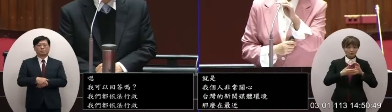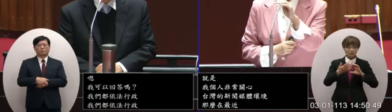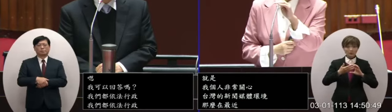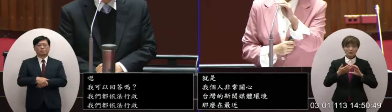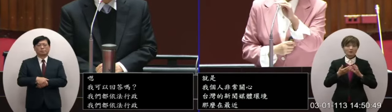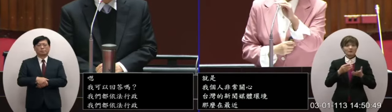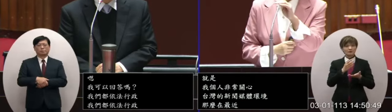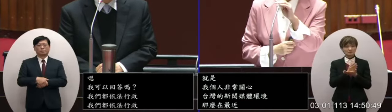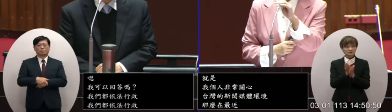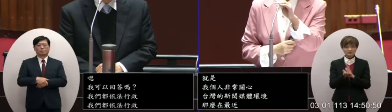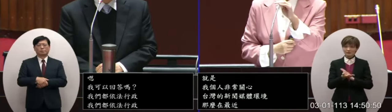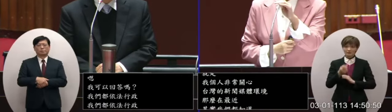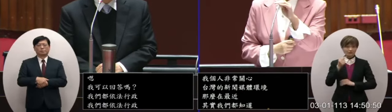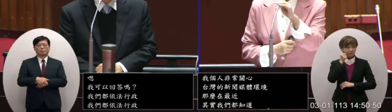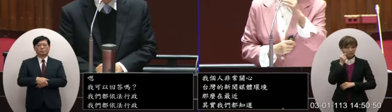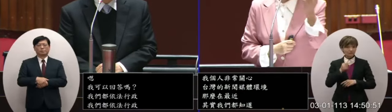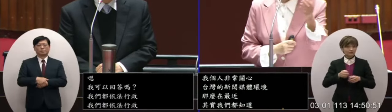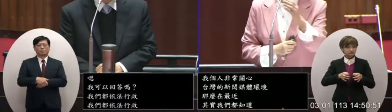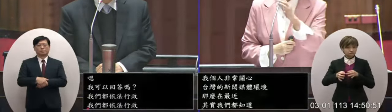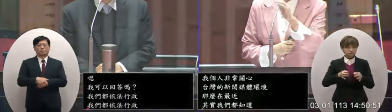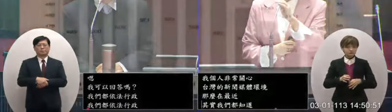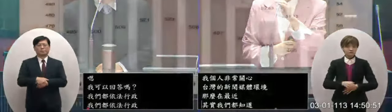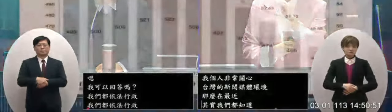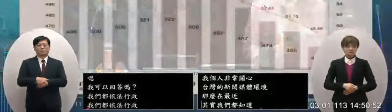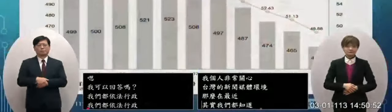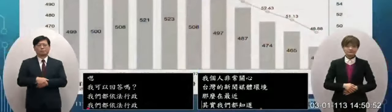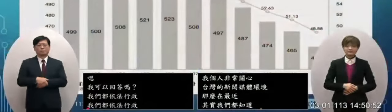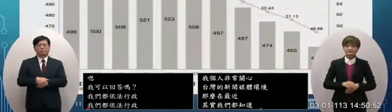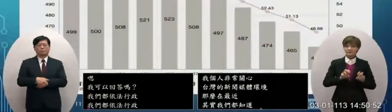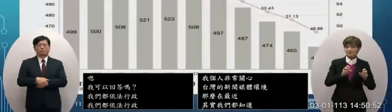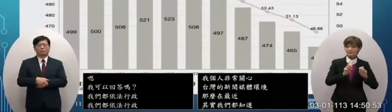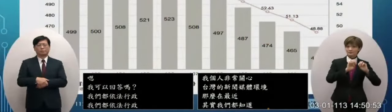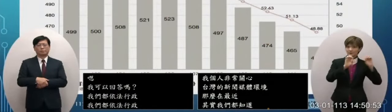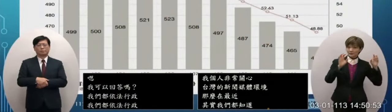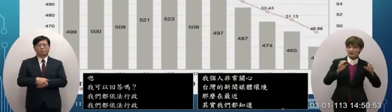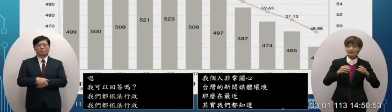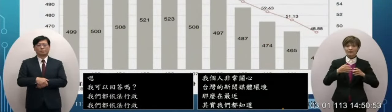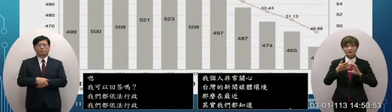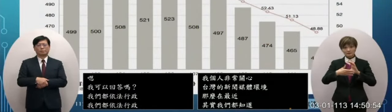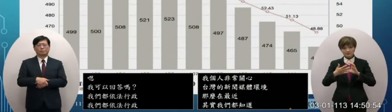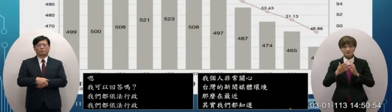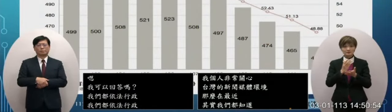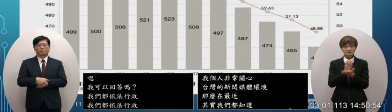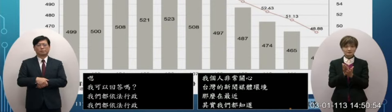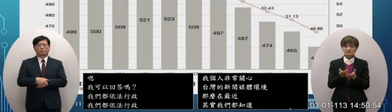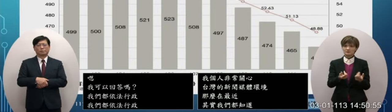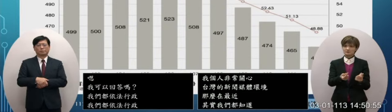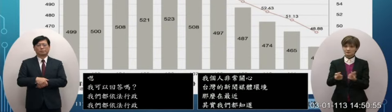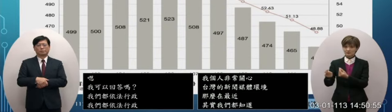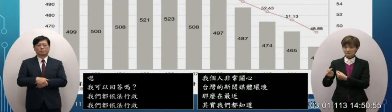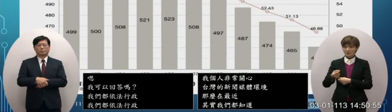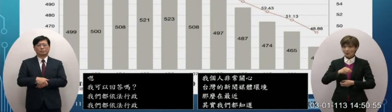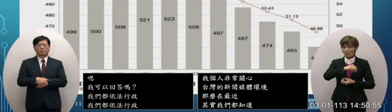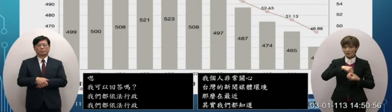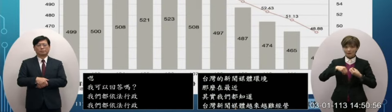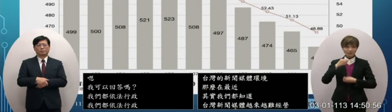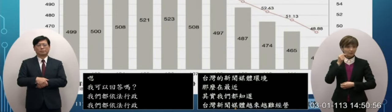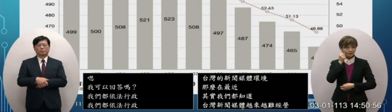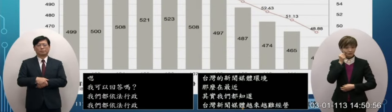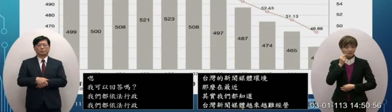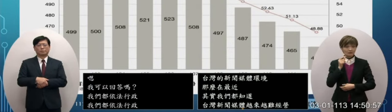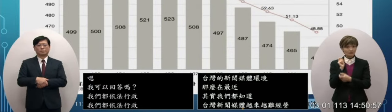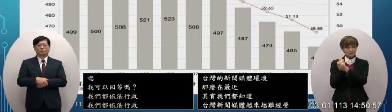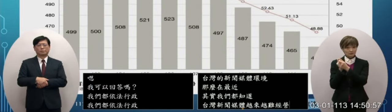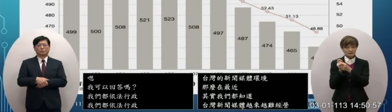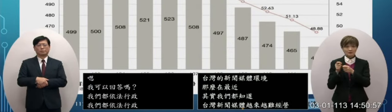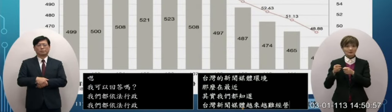啊，整个广电媒体，这个频道电视、有线电视都是一样的。在最近，市场上面还有